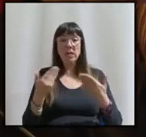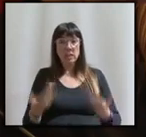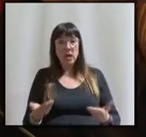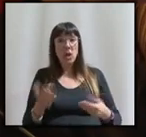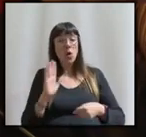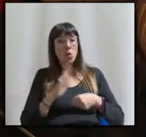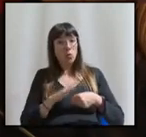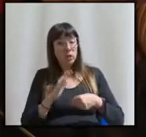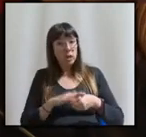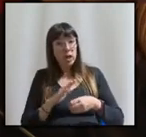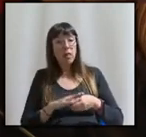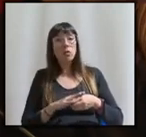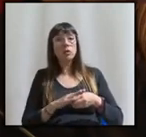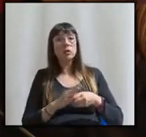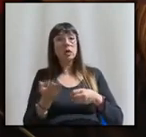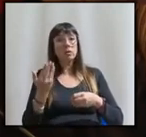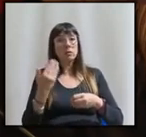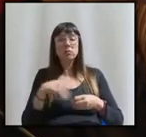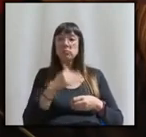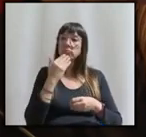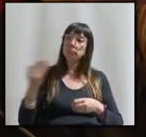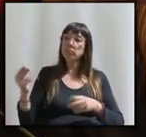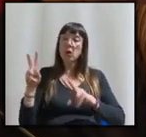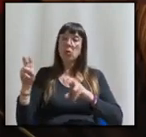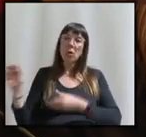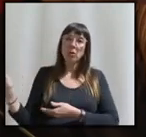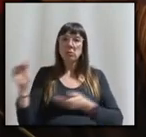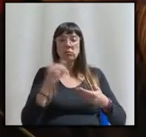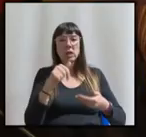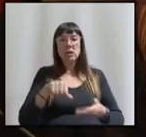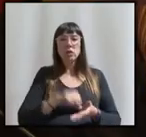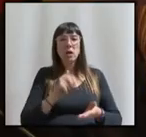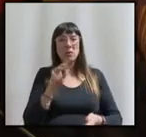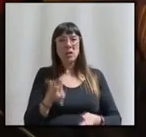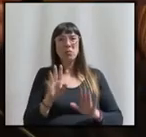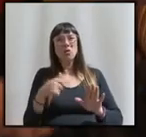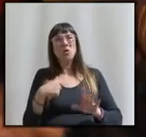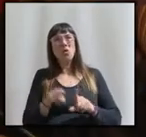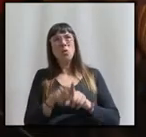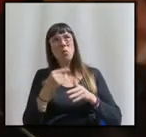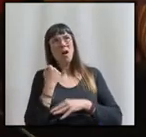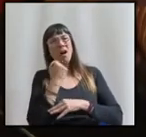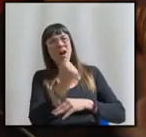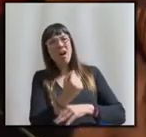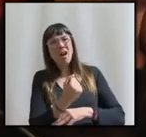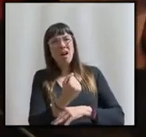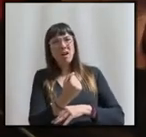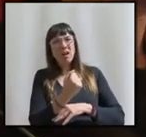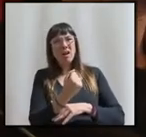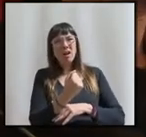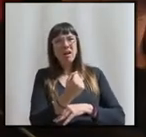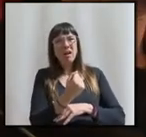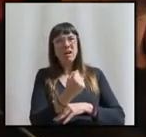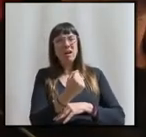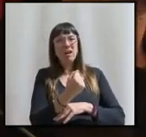com els que tenim encarregats, com els que hi haurà aquí a la ciutat de Vic, però jo tampoc no és que sigui massa partidari de que la gent hagi d'anar amb un xip i li diguin el dia que ha d'obrir el